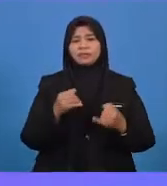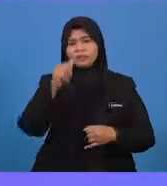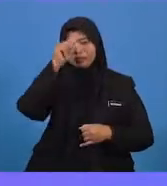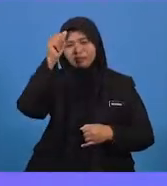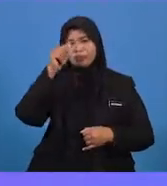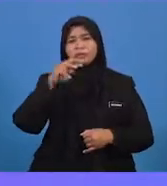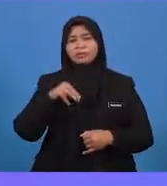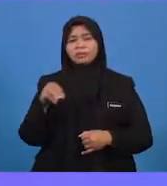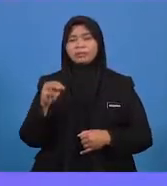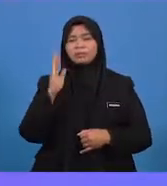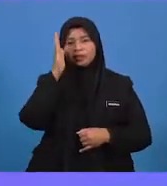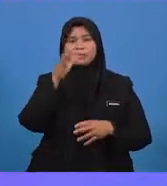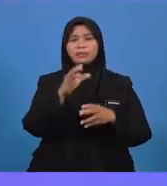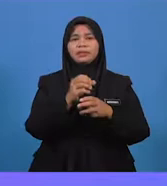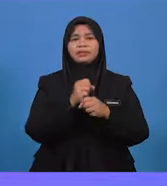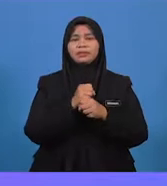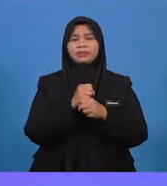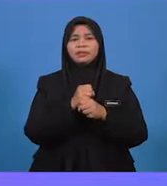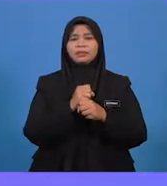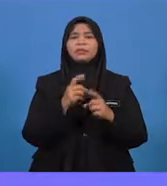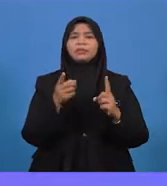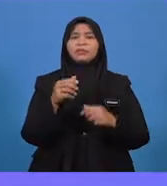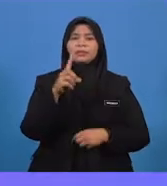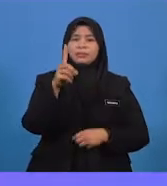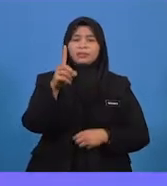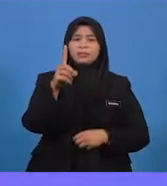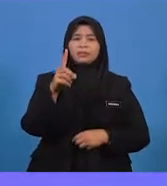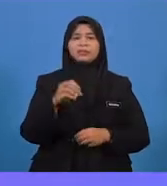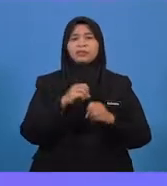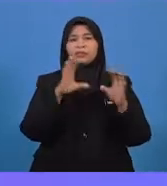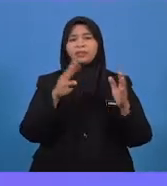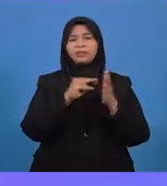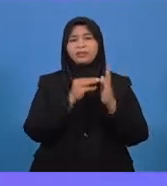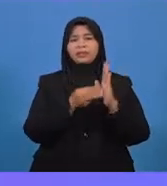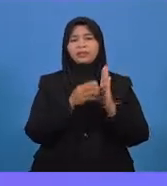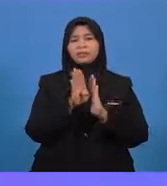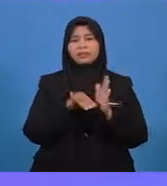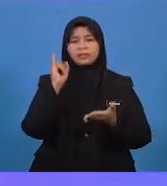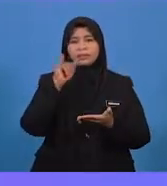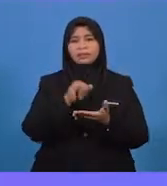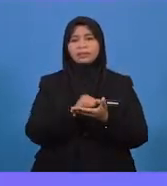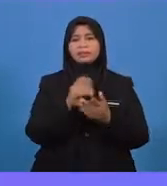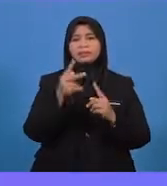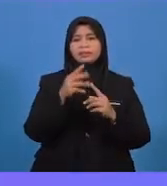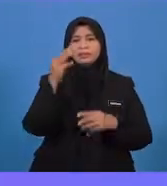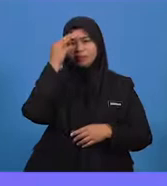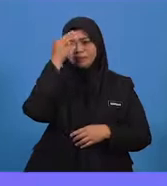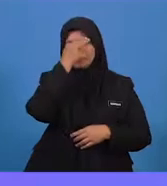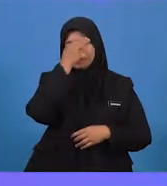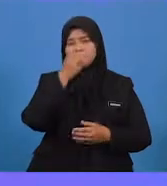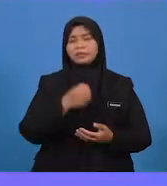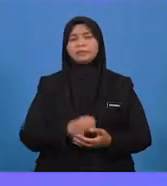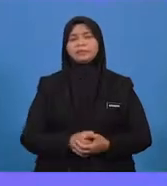murid-murid akan dapat pertama menyatakan maksud beriman kepada malaikat dari